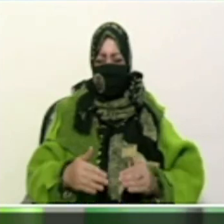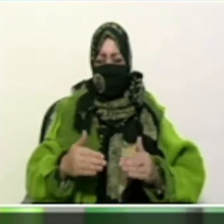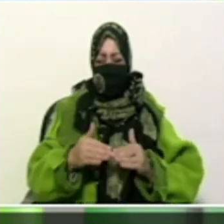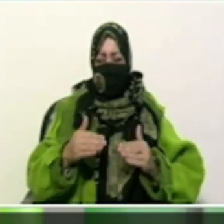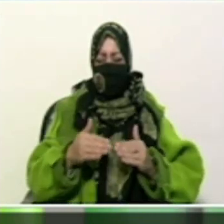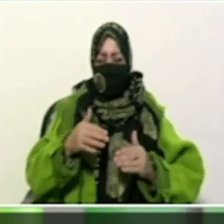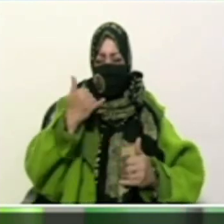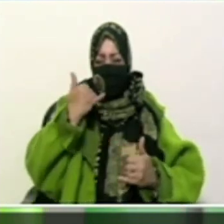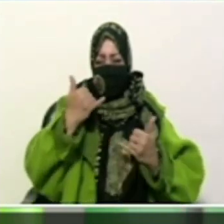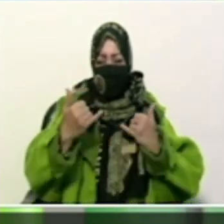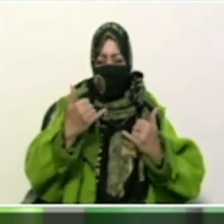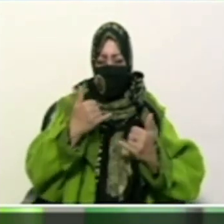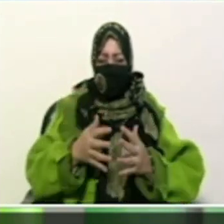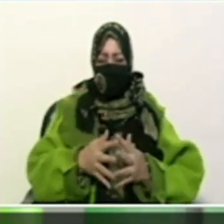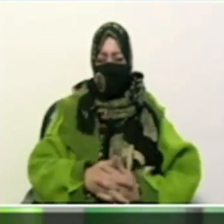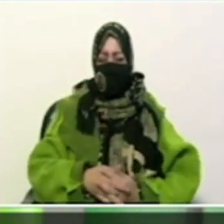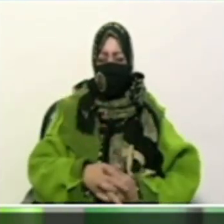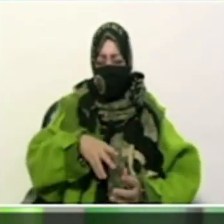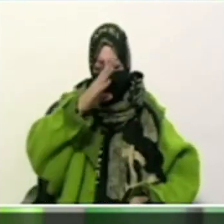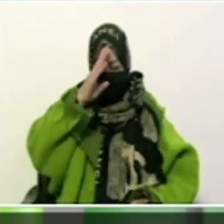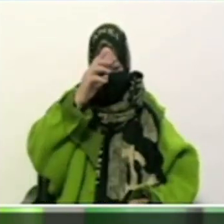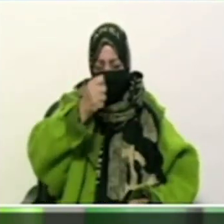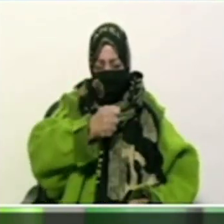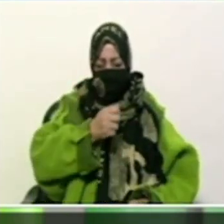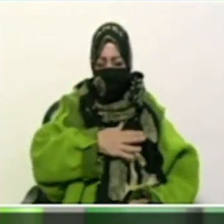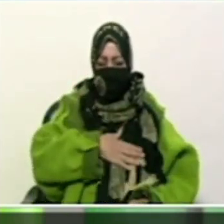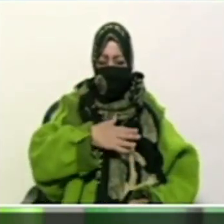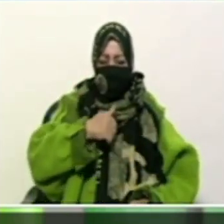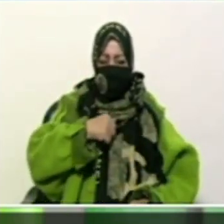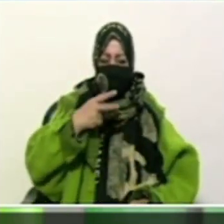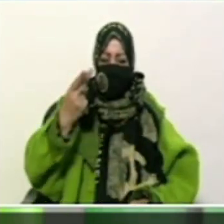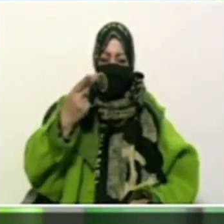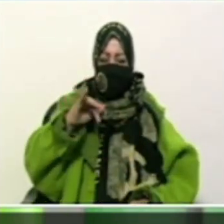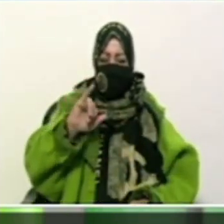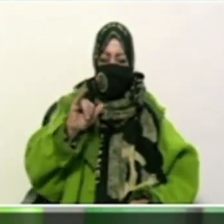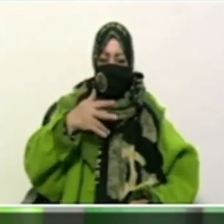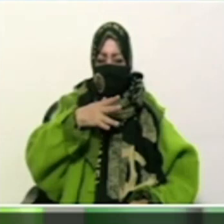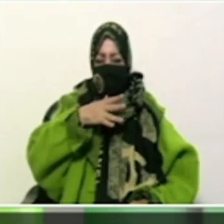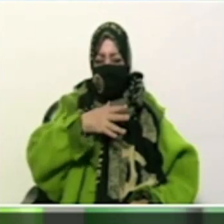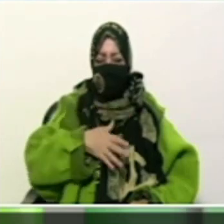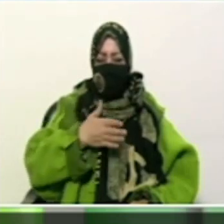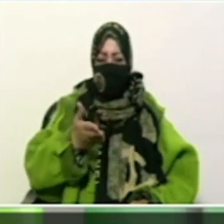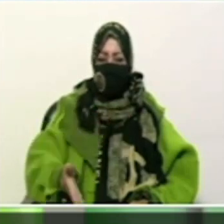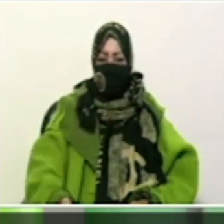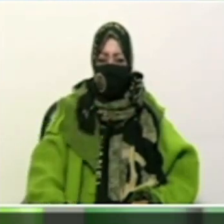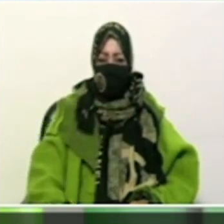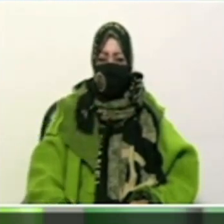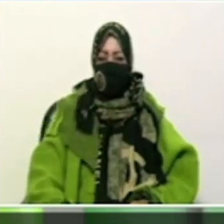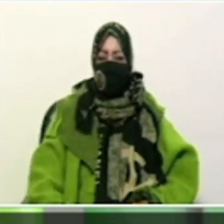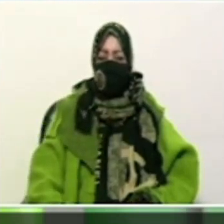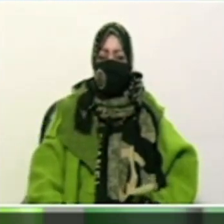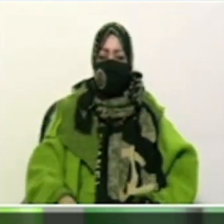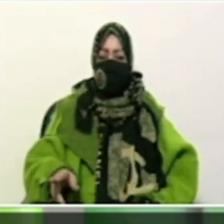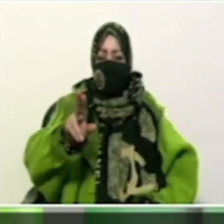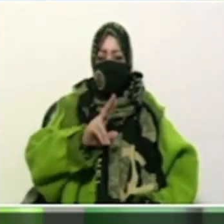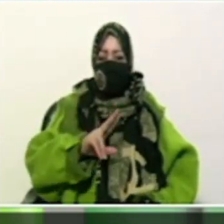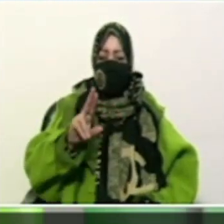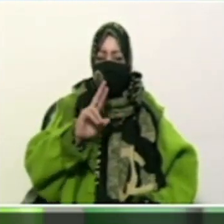السؤال يا شيخ علي. نعم. شخص دخل المسجد ووجد الشيخ يعطي في